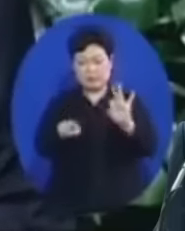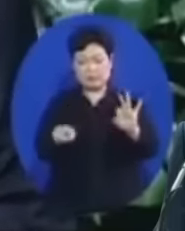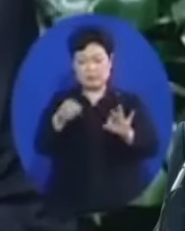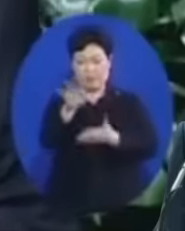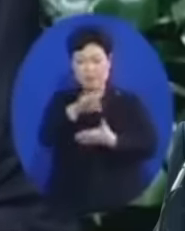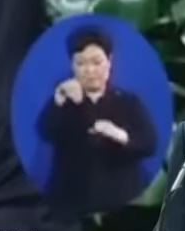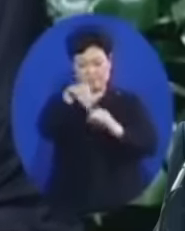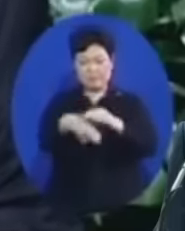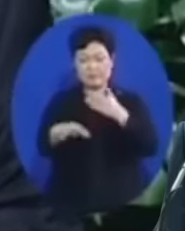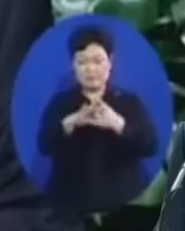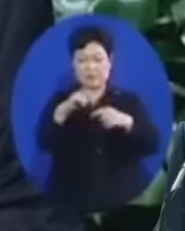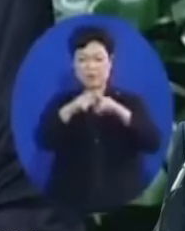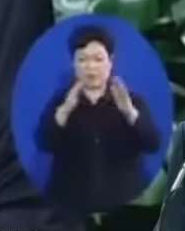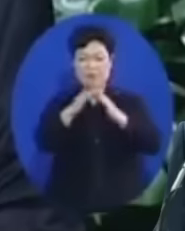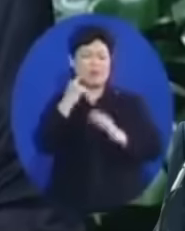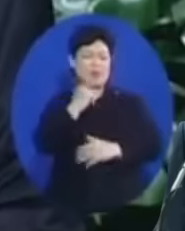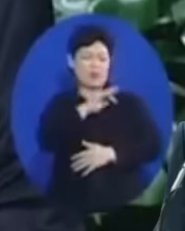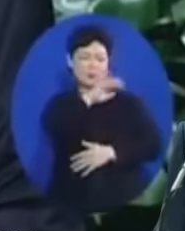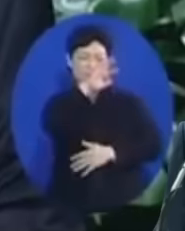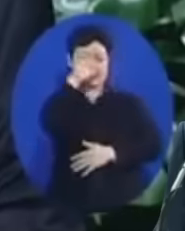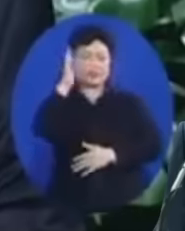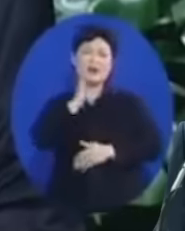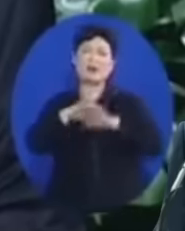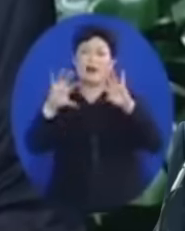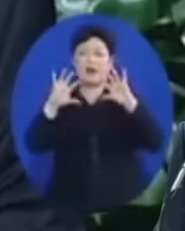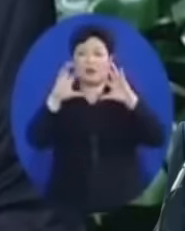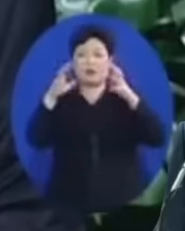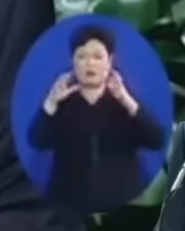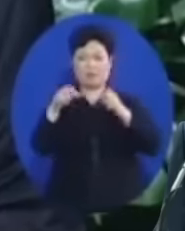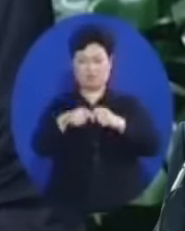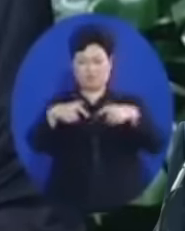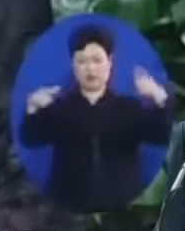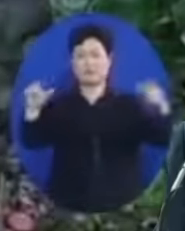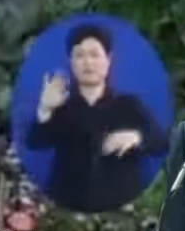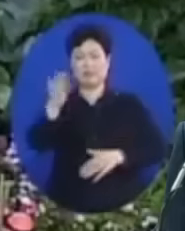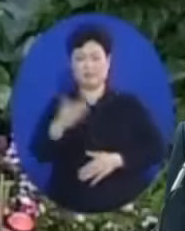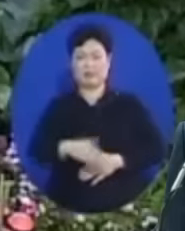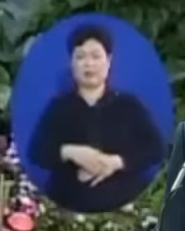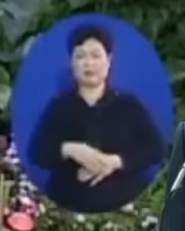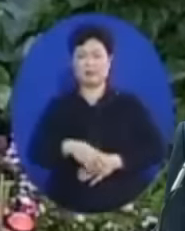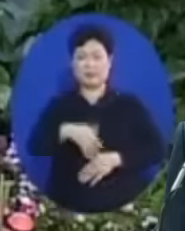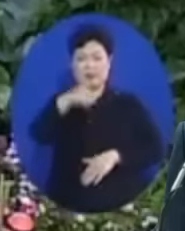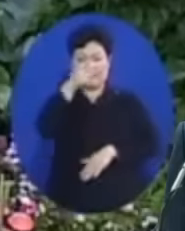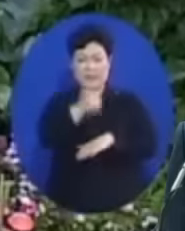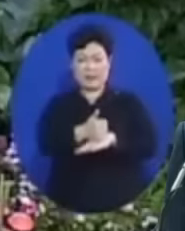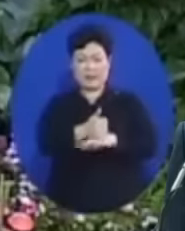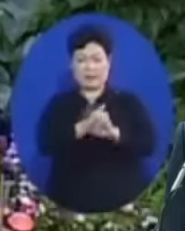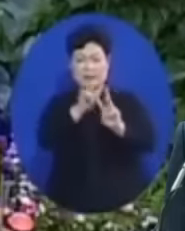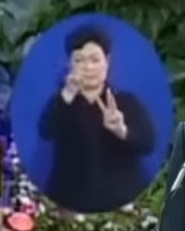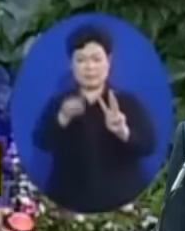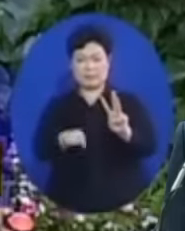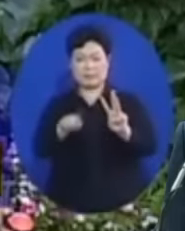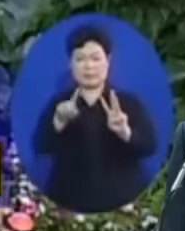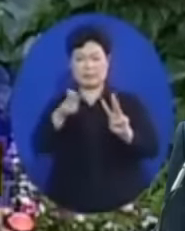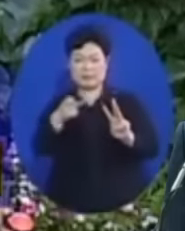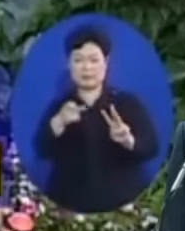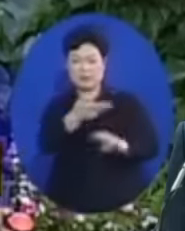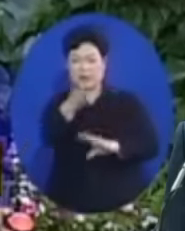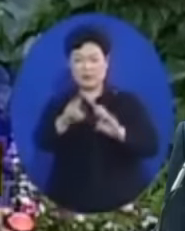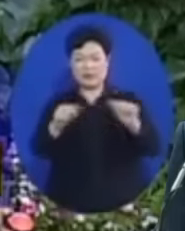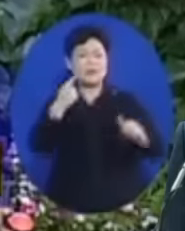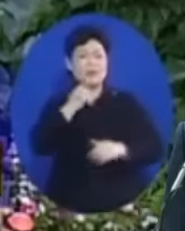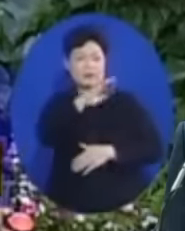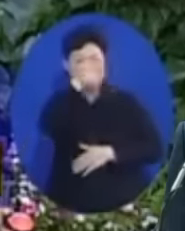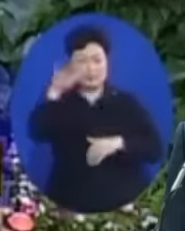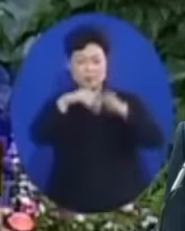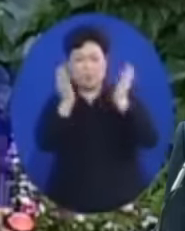심음으로 교회가 아름다워지고 하늘나라가 왕성해지는 것입니다 말라기 3장 12절에 너희 땅이 아름다워짐으로